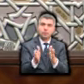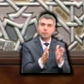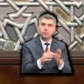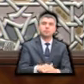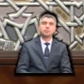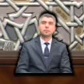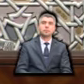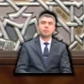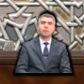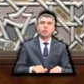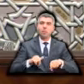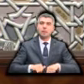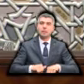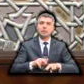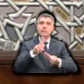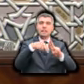المنتدب، تفضلوا.